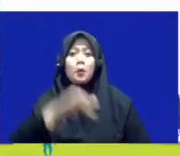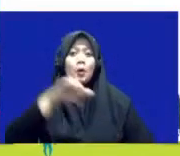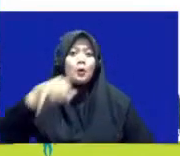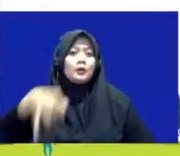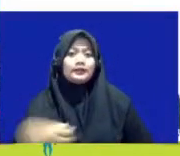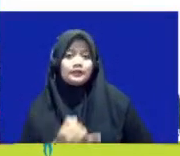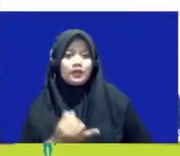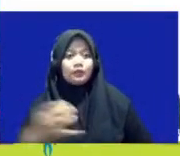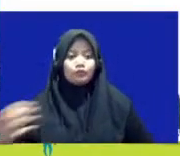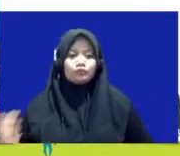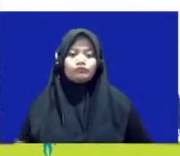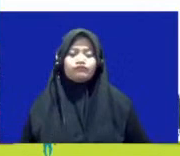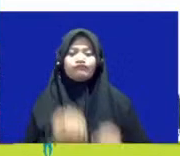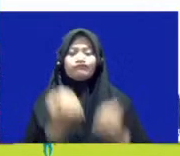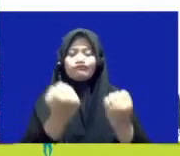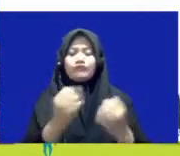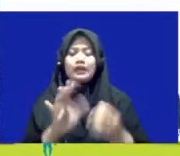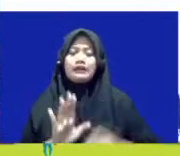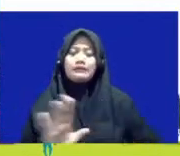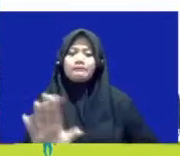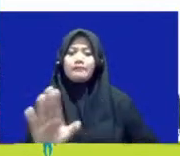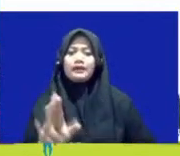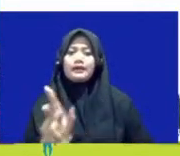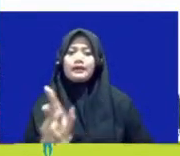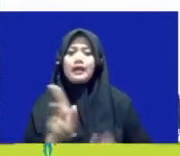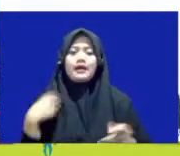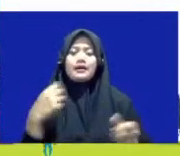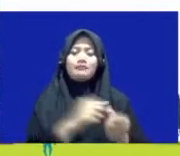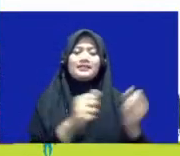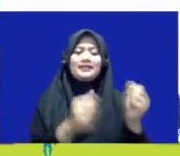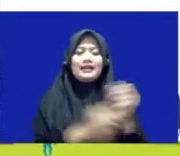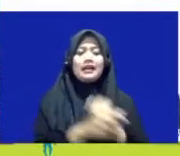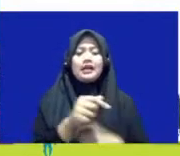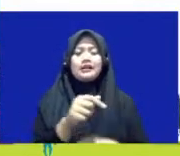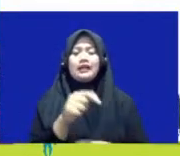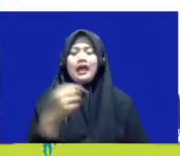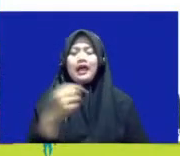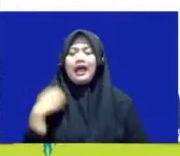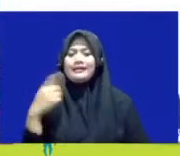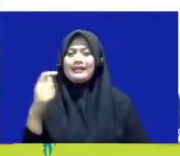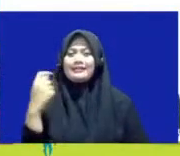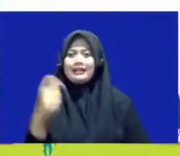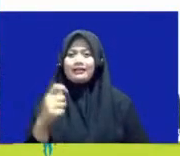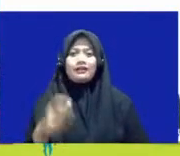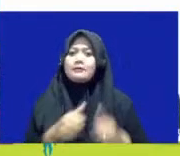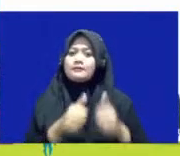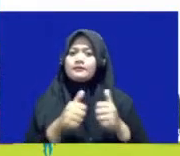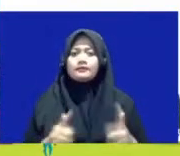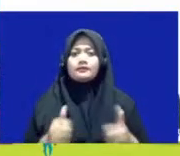depan. Di mana ada bencana, di situ ada Tagana. Dan terakhir,